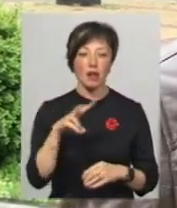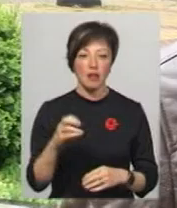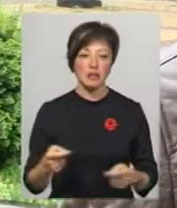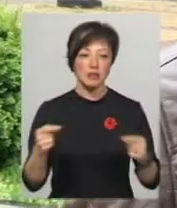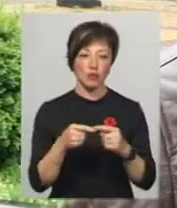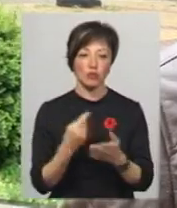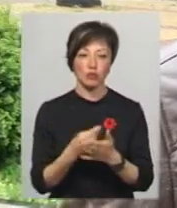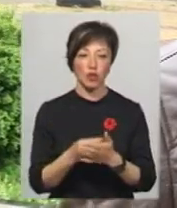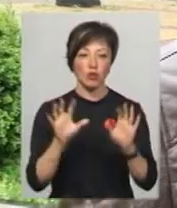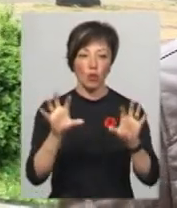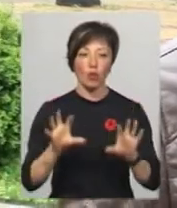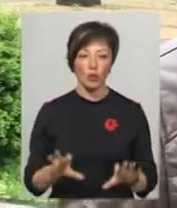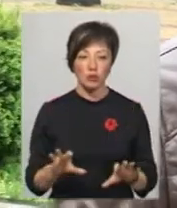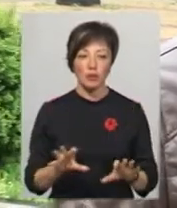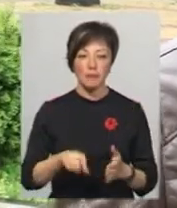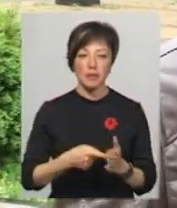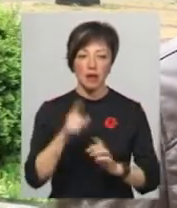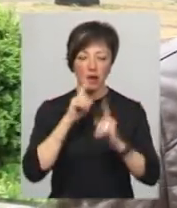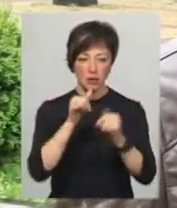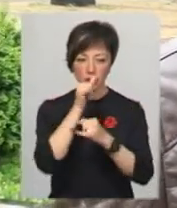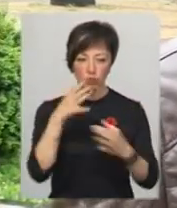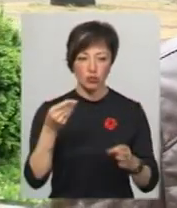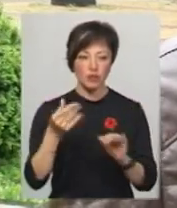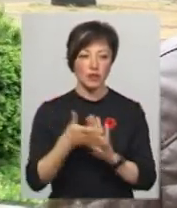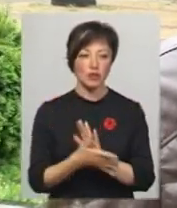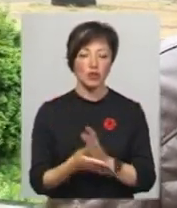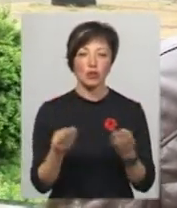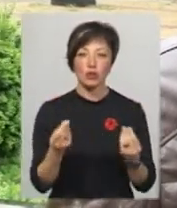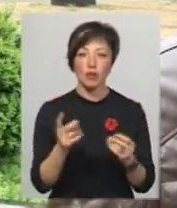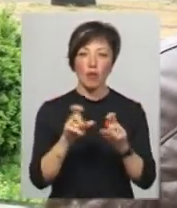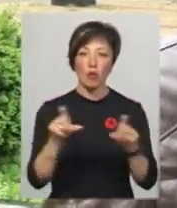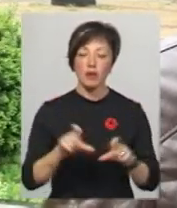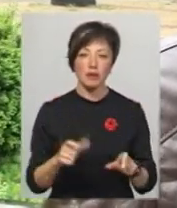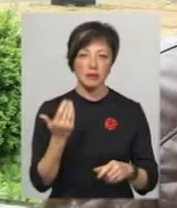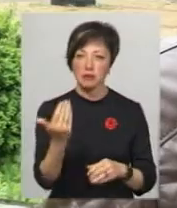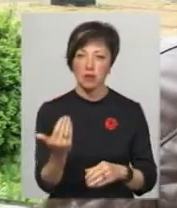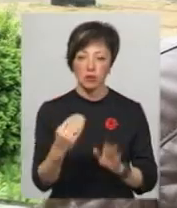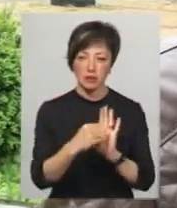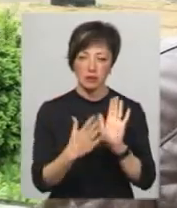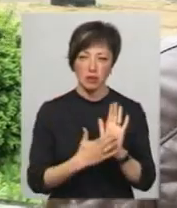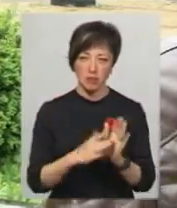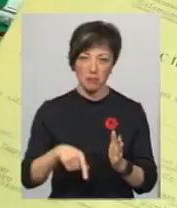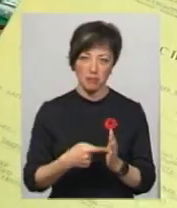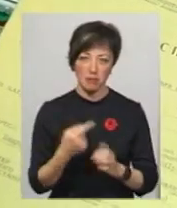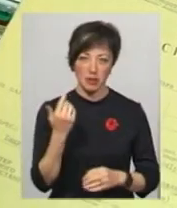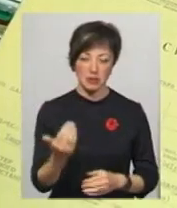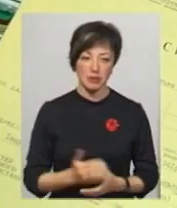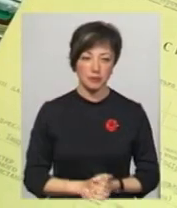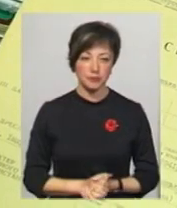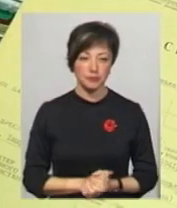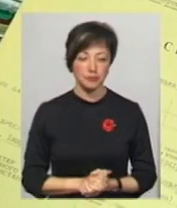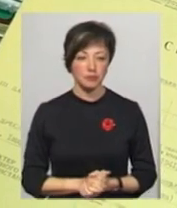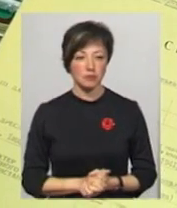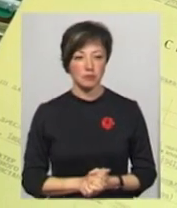згідно бюджетного кодексу, міська рада не може витрачати кошти на об'єкти, які не знаходяться на балансі муніципалітету. Анна